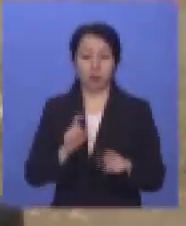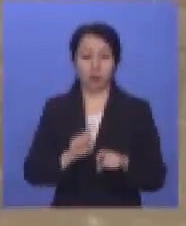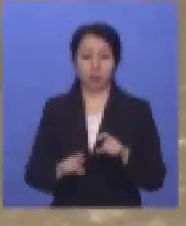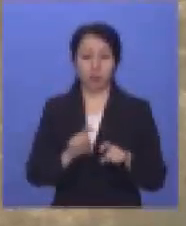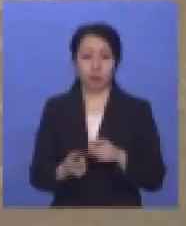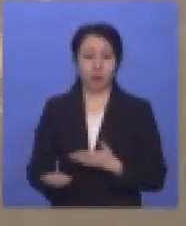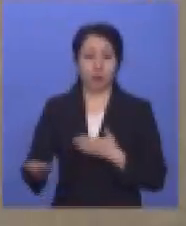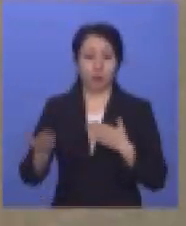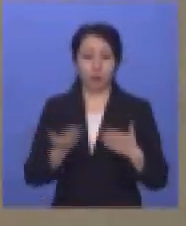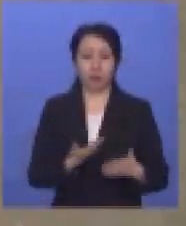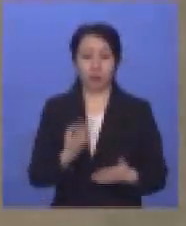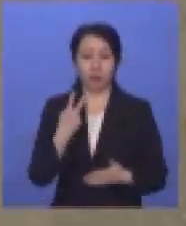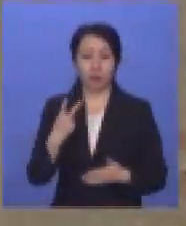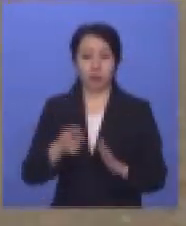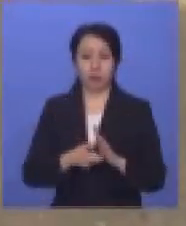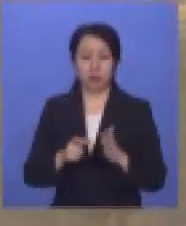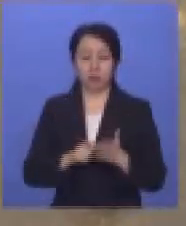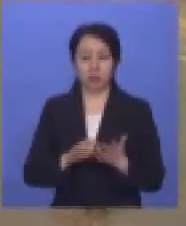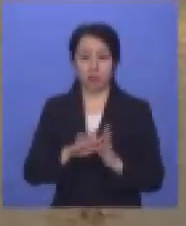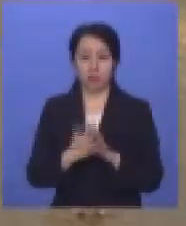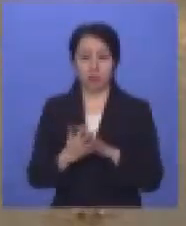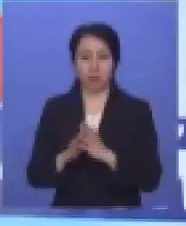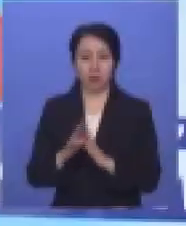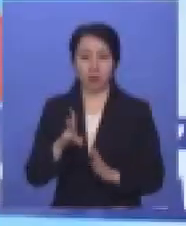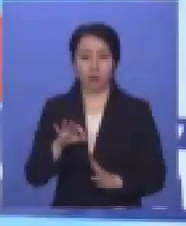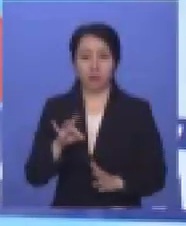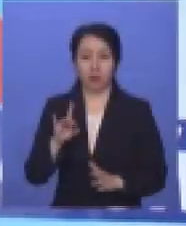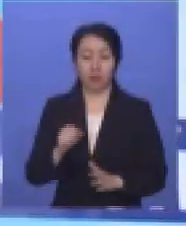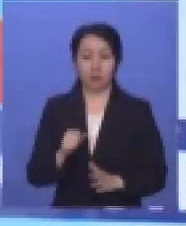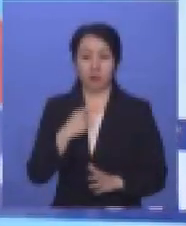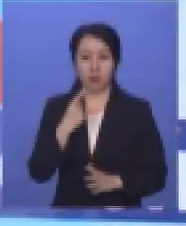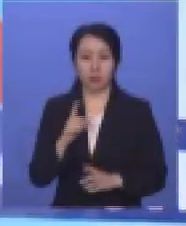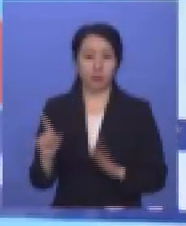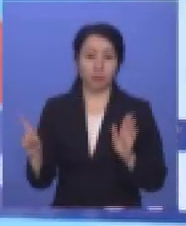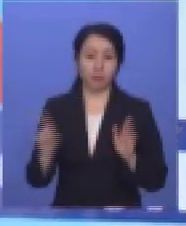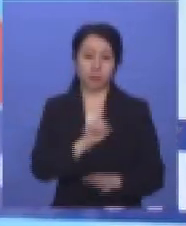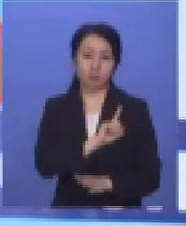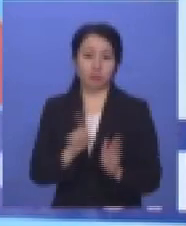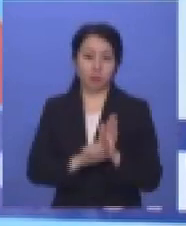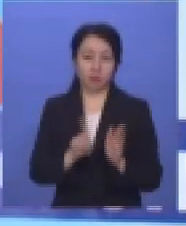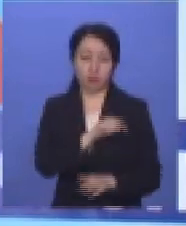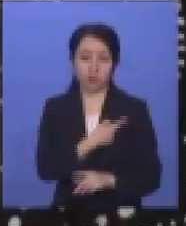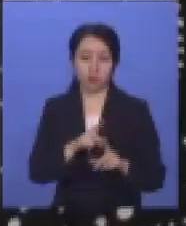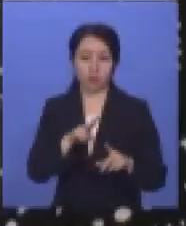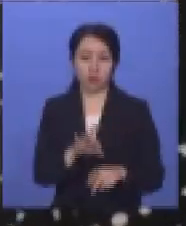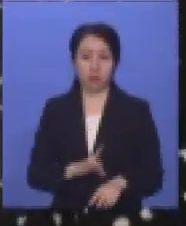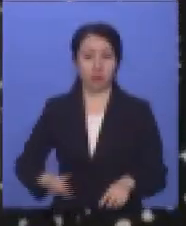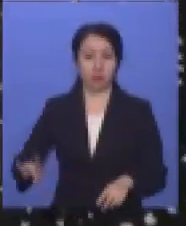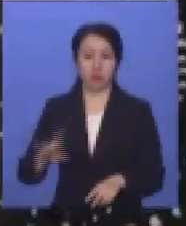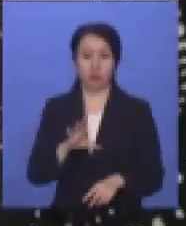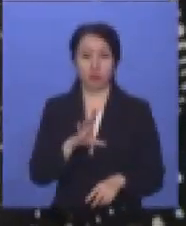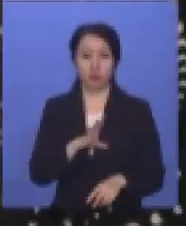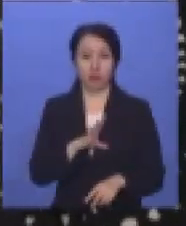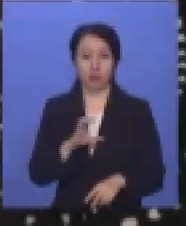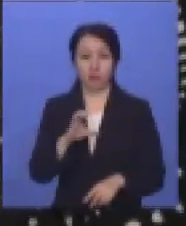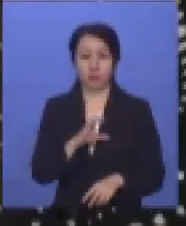сельчан привозят и из двух соседних деревень – Орел и Новоукраинка. Отметим, передвижной медицинский комплекс в Мамлютской районной больнице появился